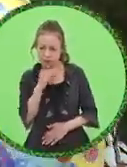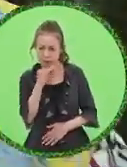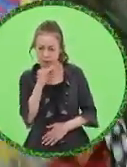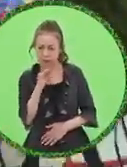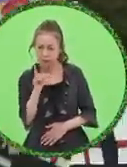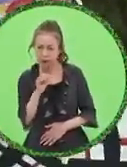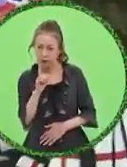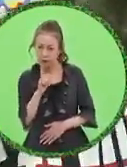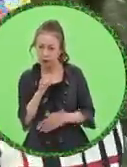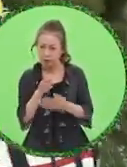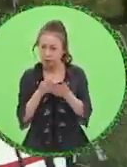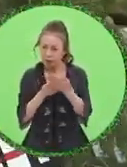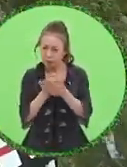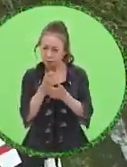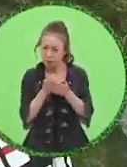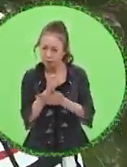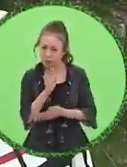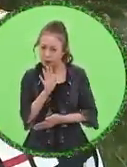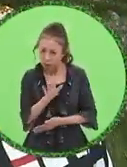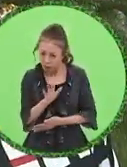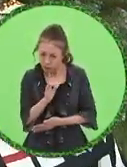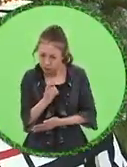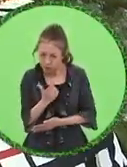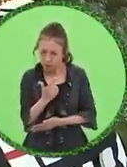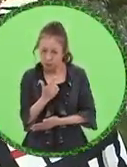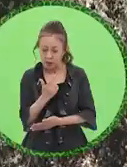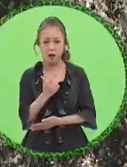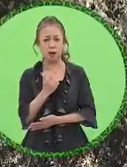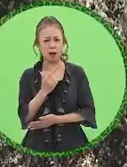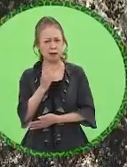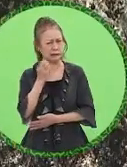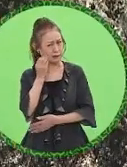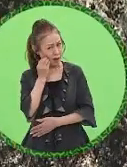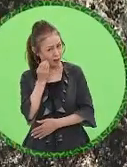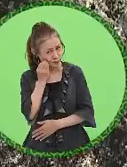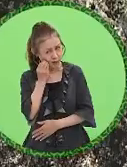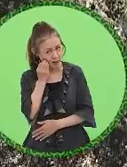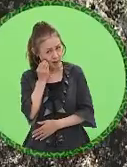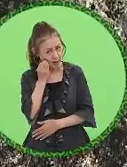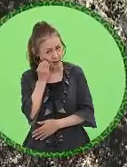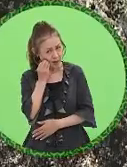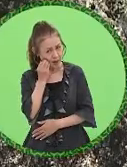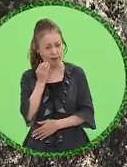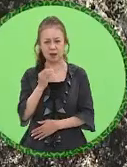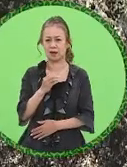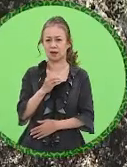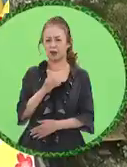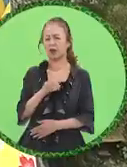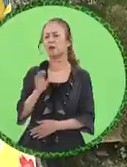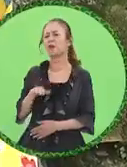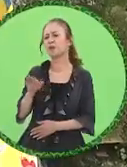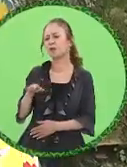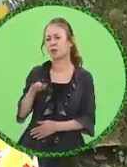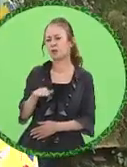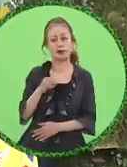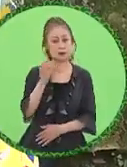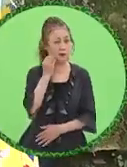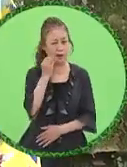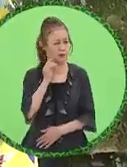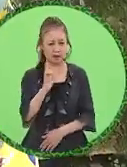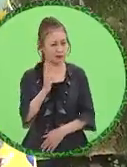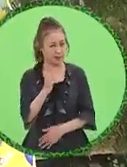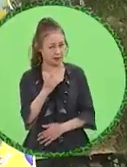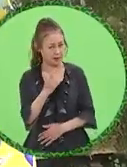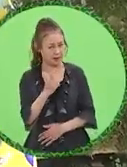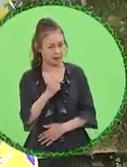ょっと待ってください。これなんか掘られてないですか。え、いたずら。 おいおい、そりゃいた